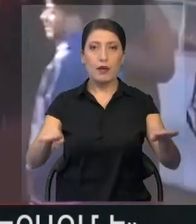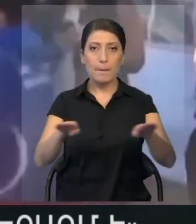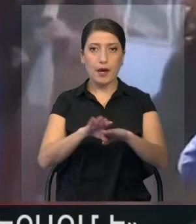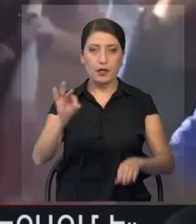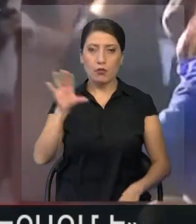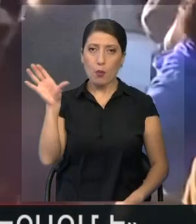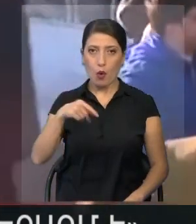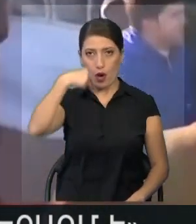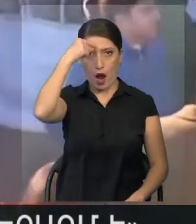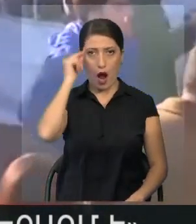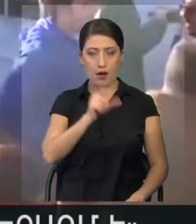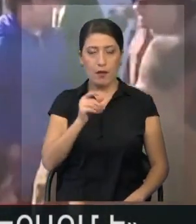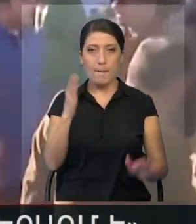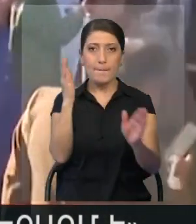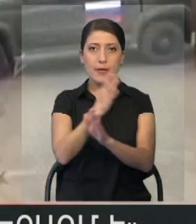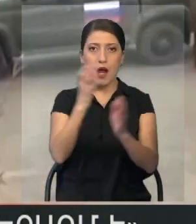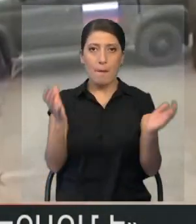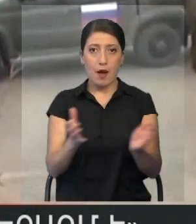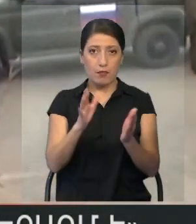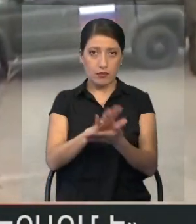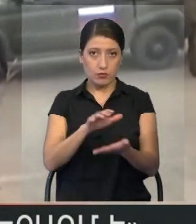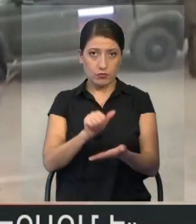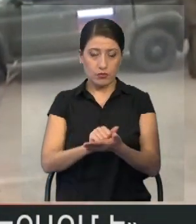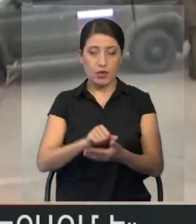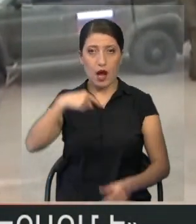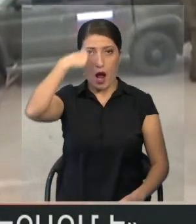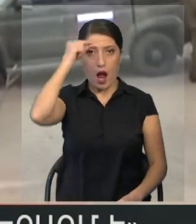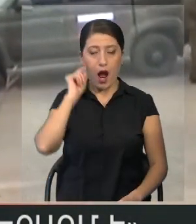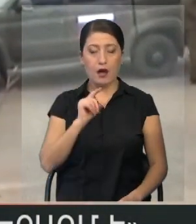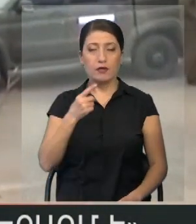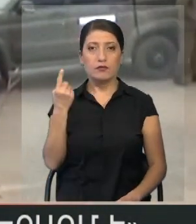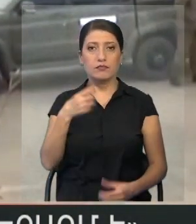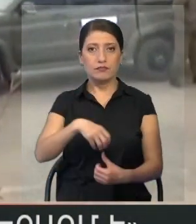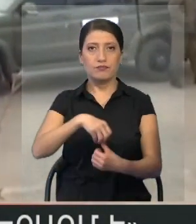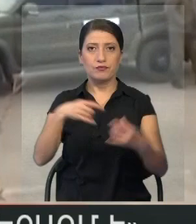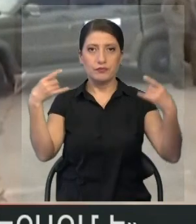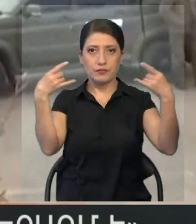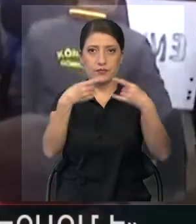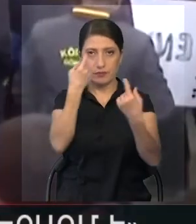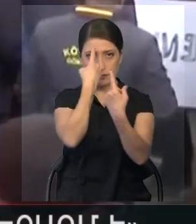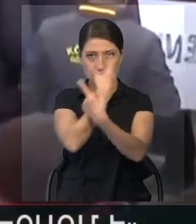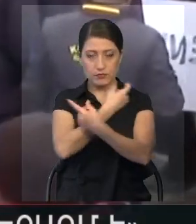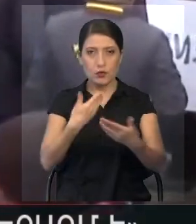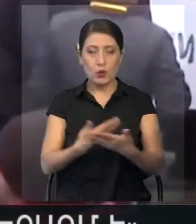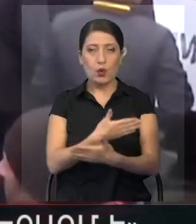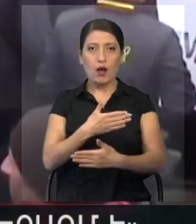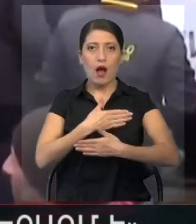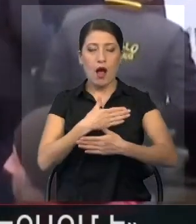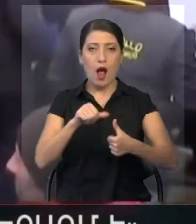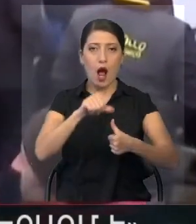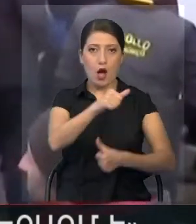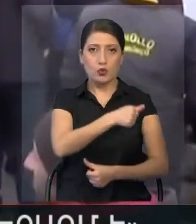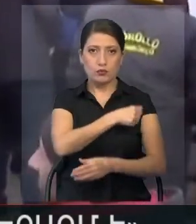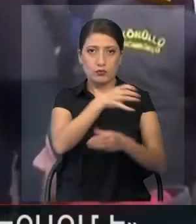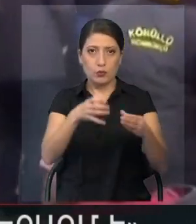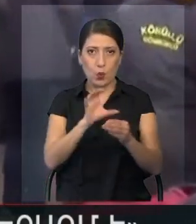բոլոր ադրբեջանցիները բնապահպան են դարձել։ Ադրբեջանի հանրային հեռուստատեսությունը հայտնում է, որ նոր ակտիվիստներ ու հատուկ ջոկատայիններ են ուղարկել հավաքի